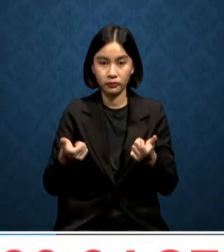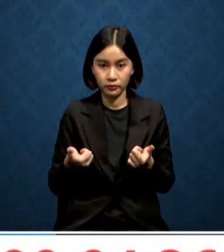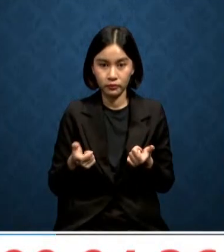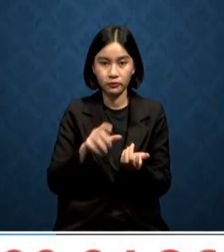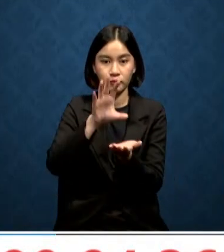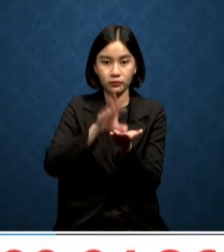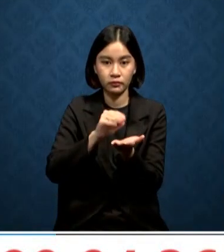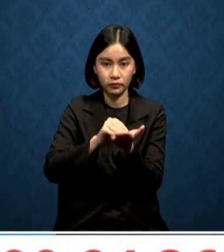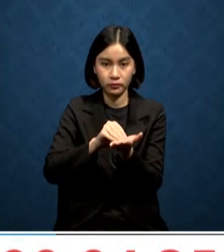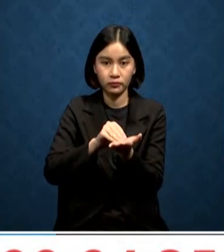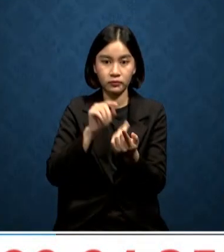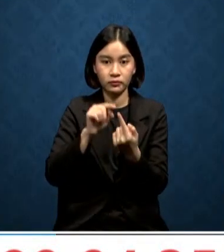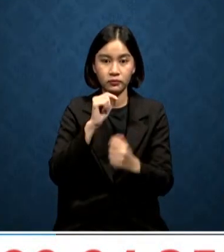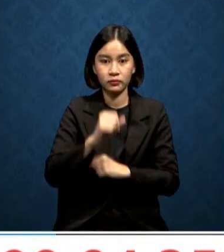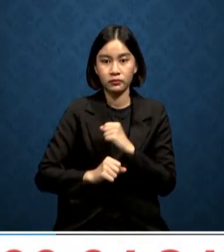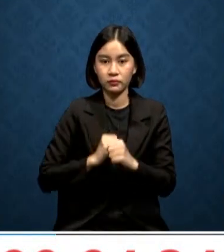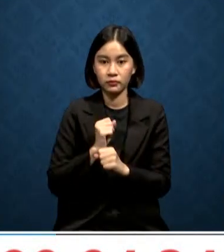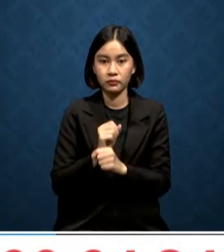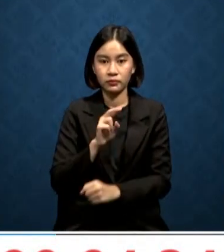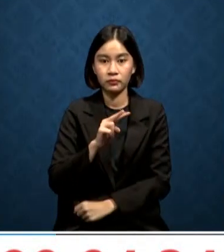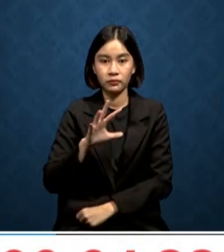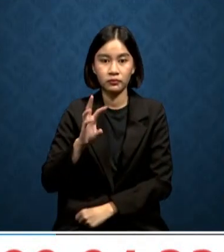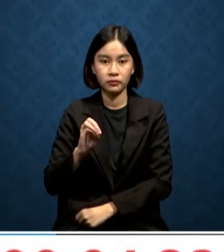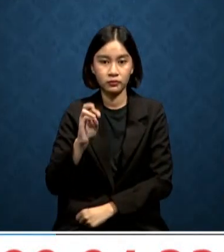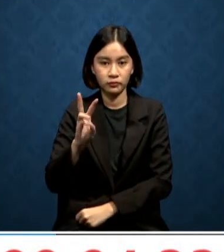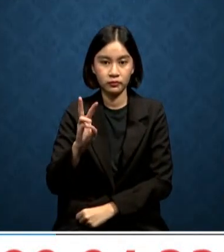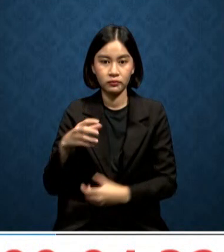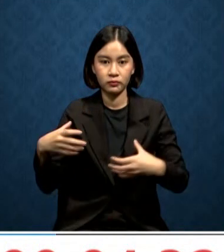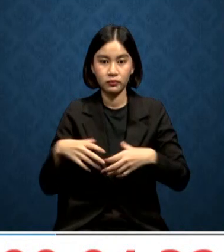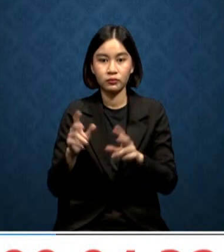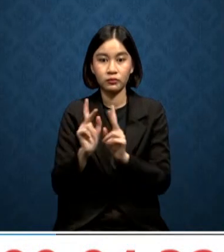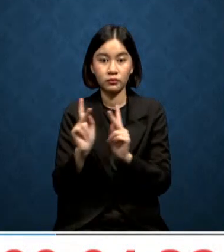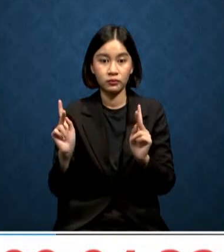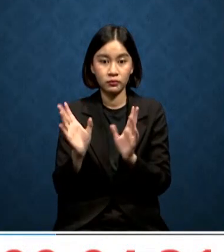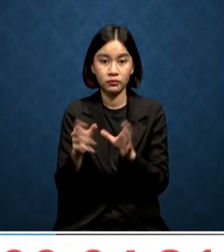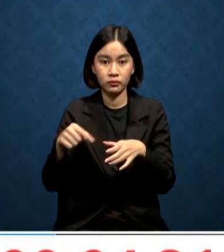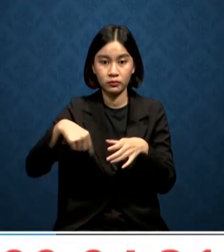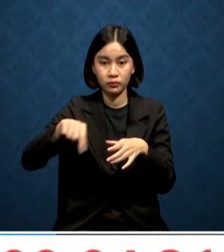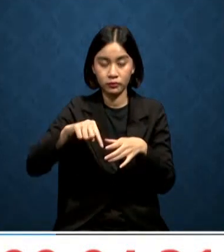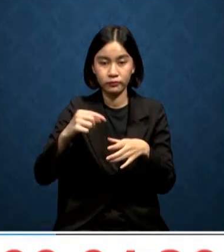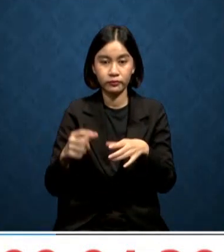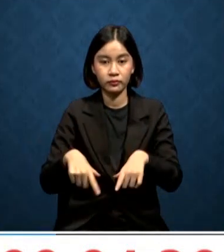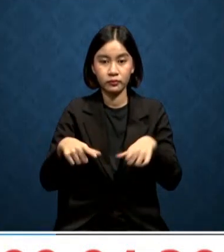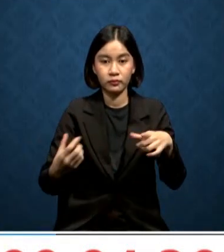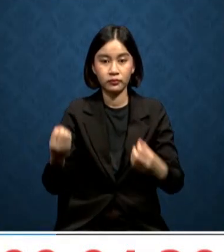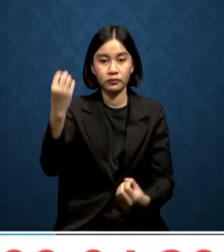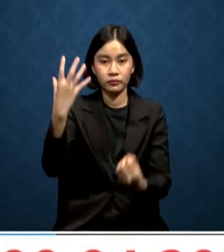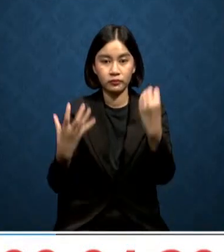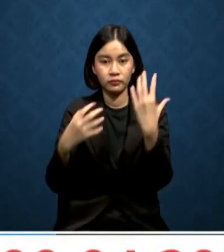ข้อมูลสถานการณ์ของปี66จากคณะวรรณศาสตร์พื้นที่ป่าของประเ